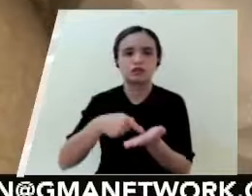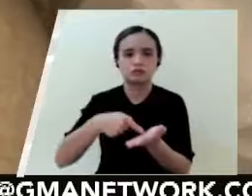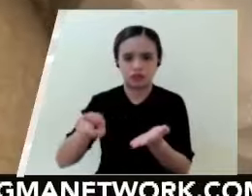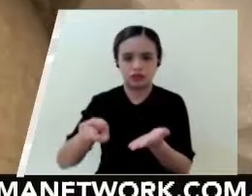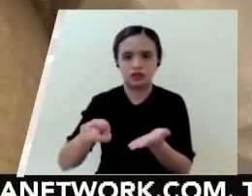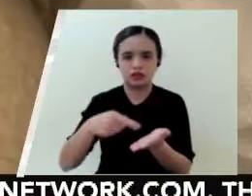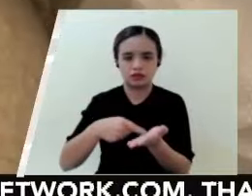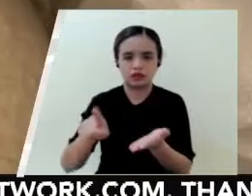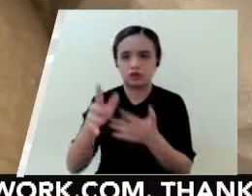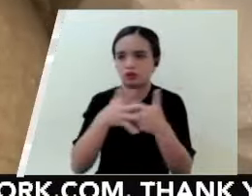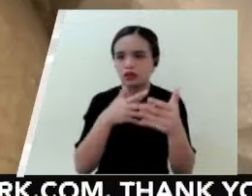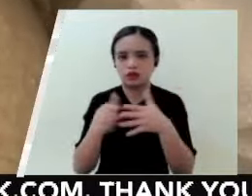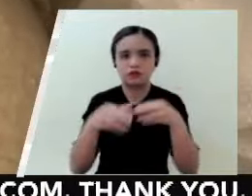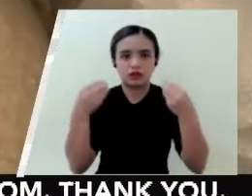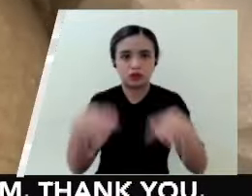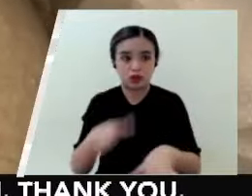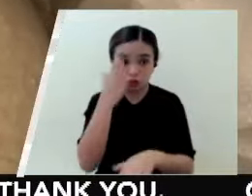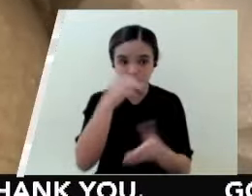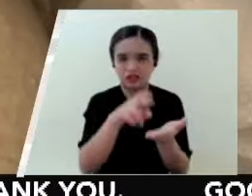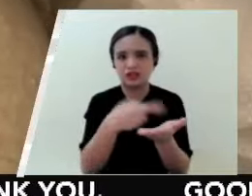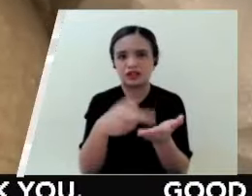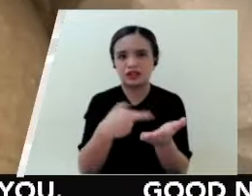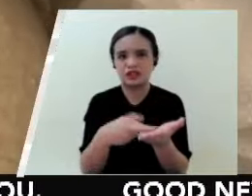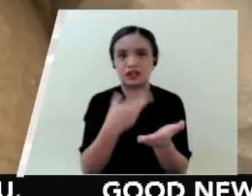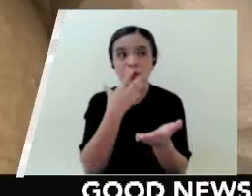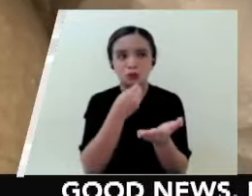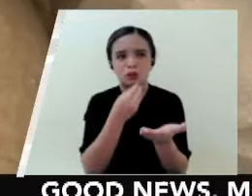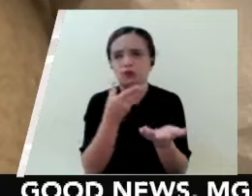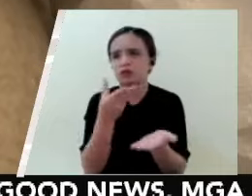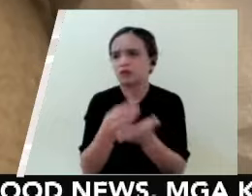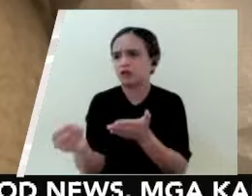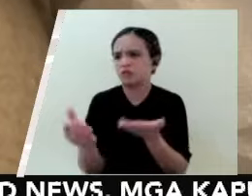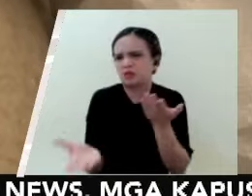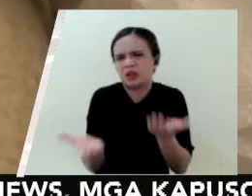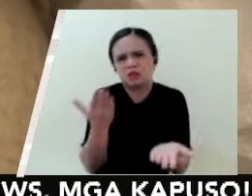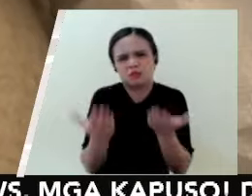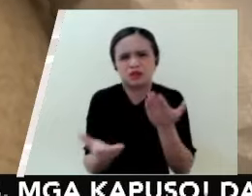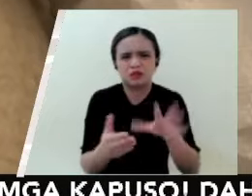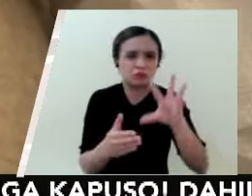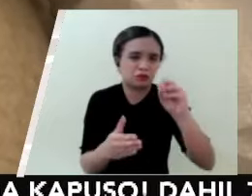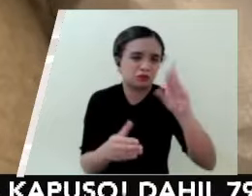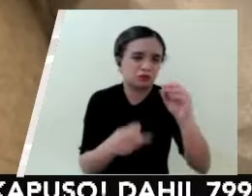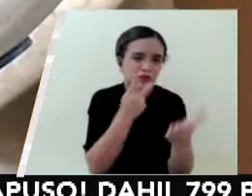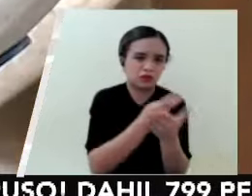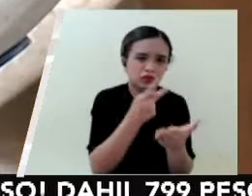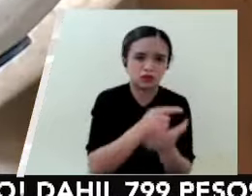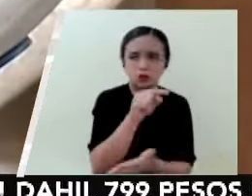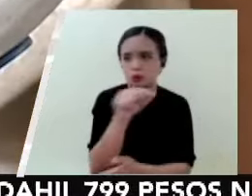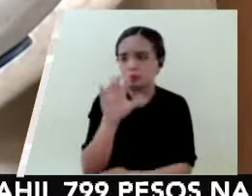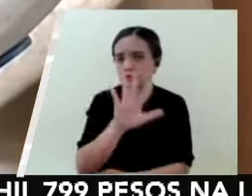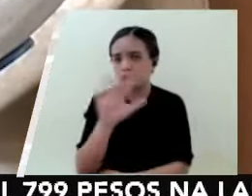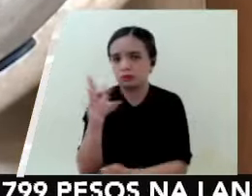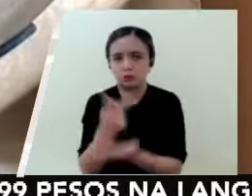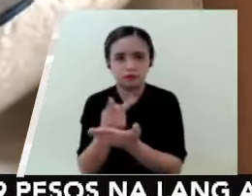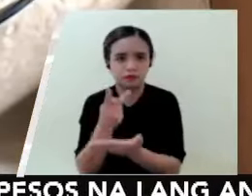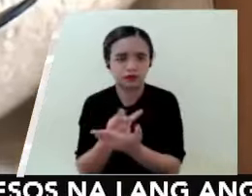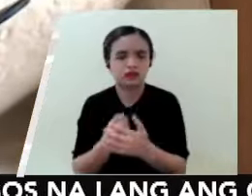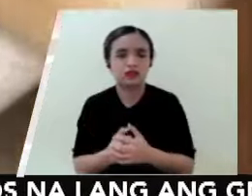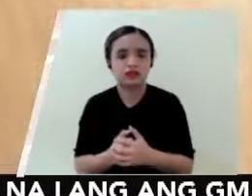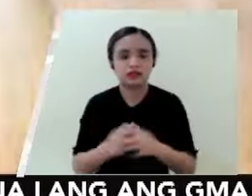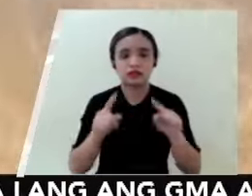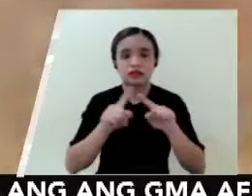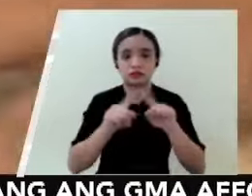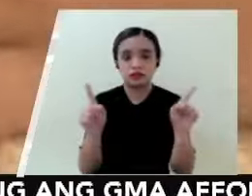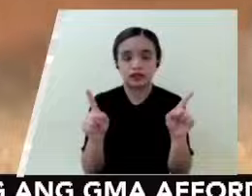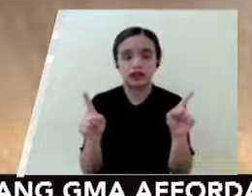No? Mm-hmm. Kasi yung bigas na yan, binili ng mga 50 pesos to 55 pesos. Pero nanindigan sa programa